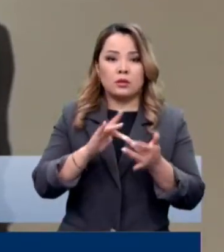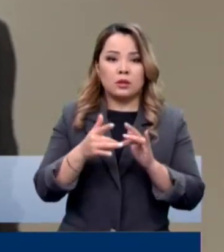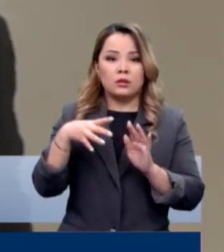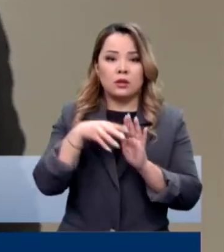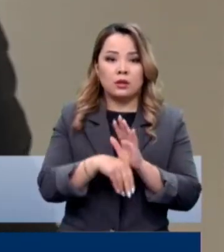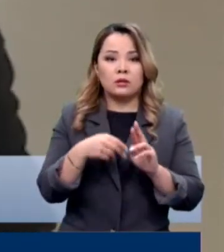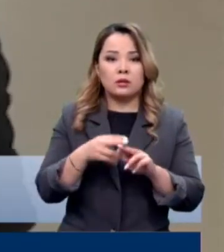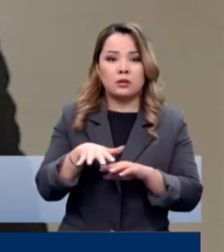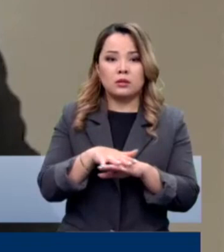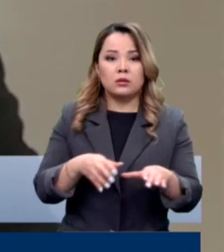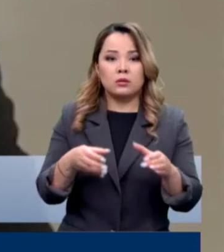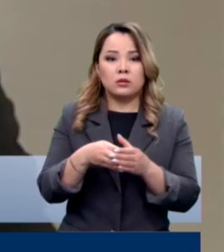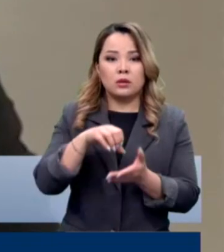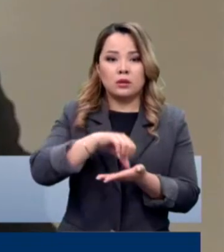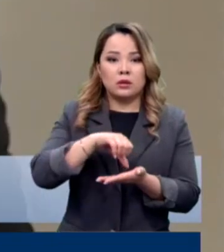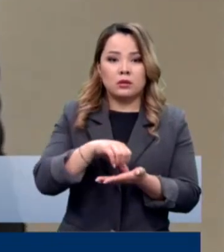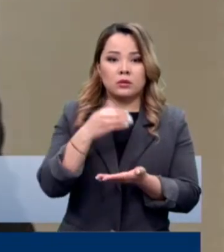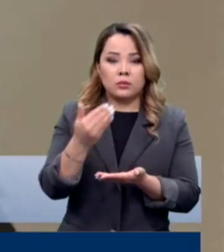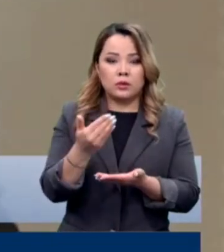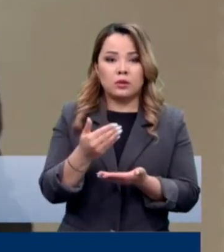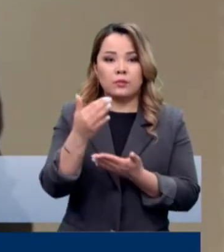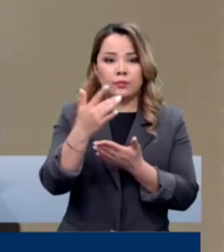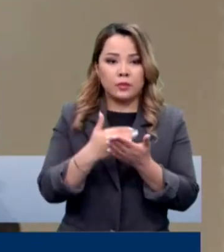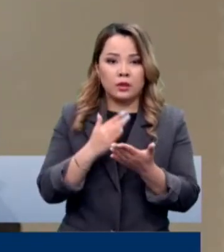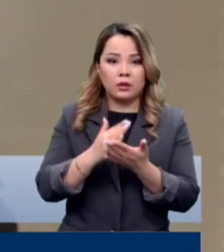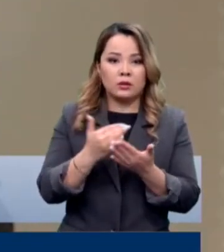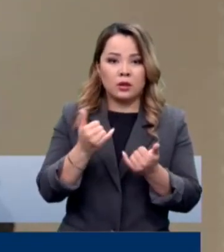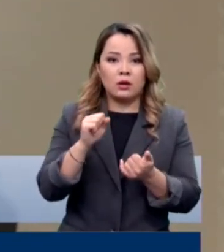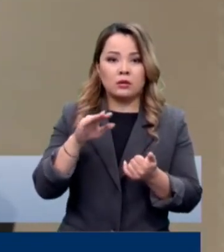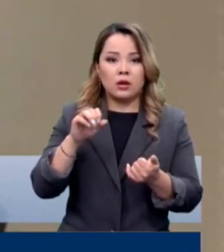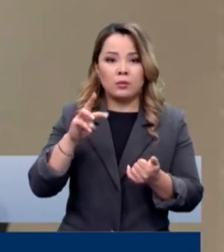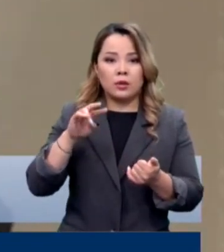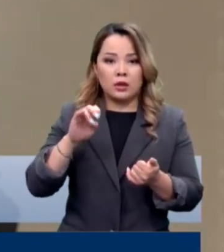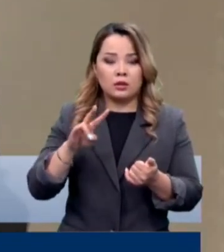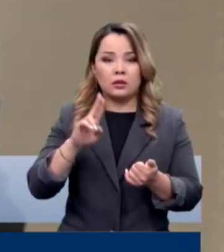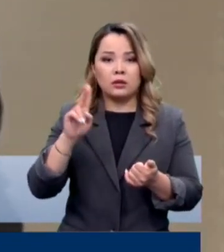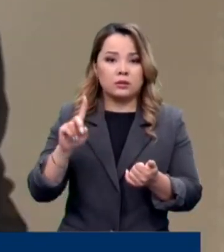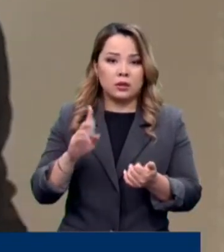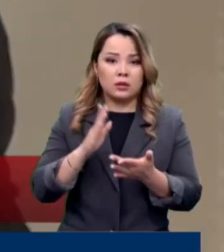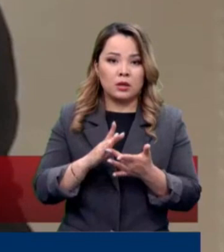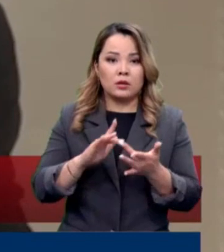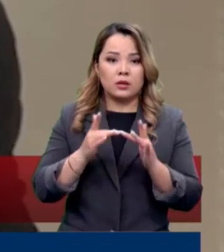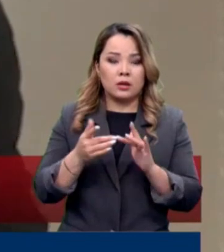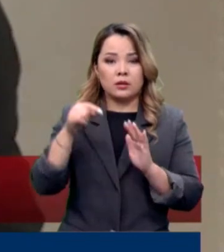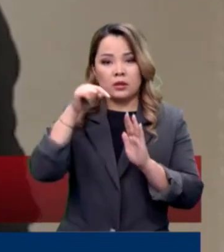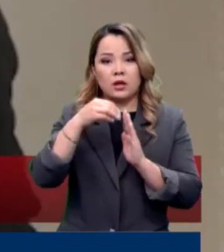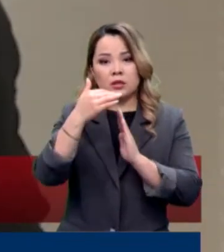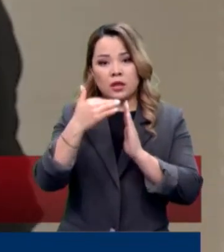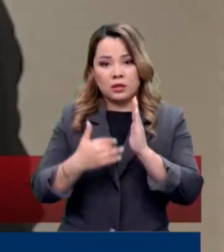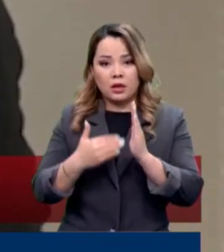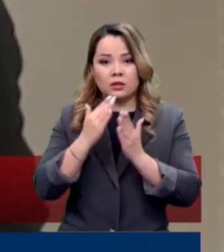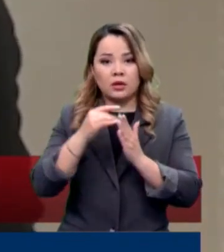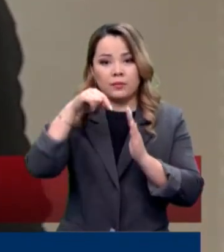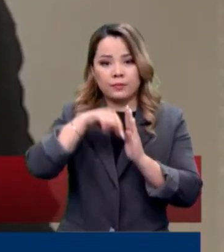ең астындағы тетікті табу керек. Сол жерде атамекенім кезіп порталына өту деген тетік бар. Сол